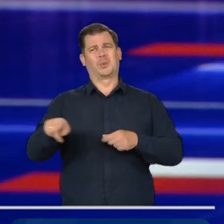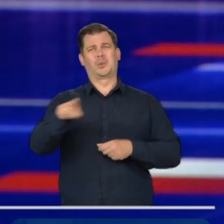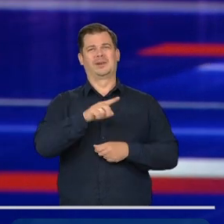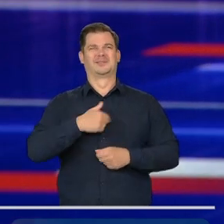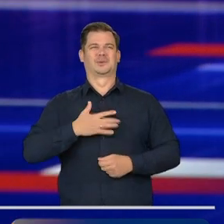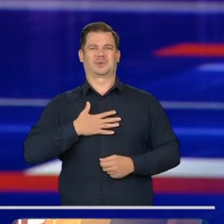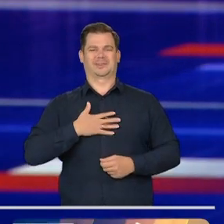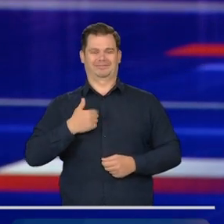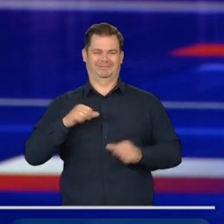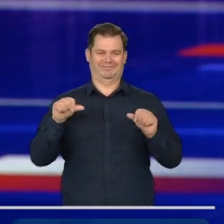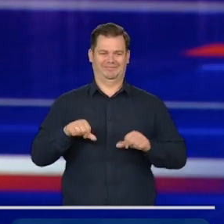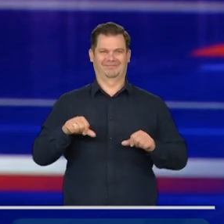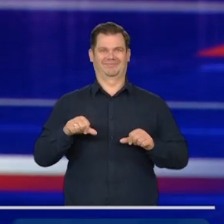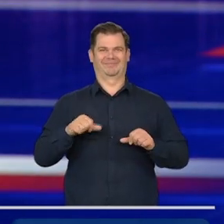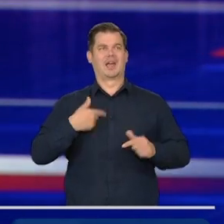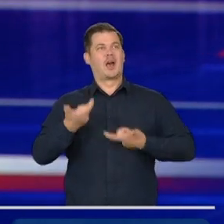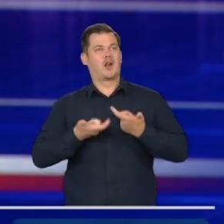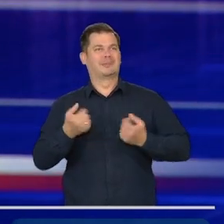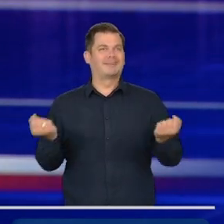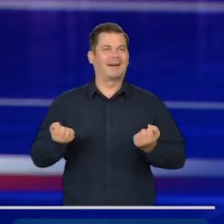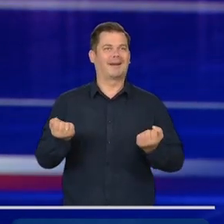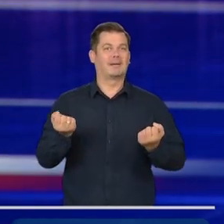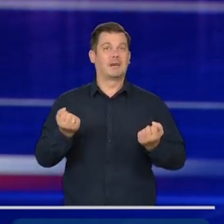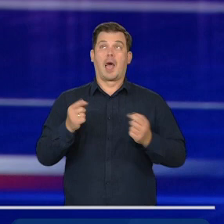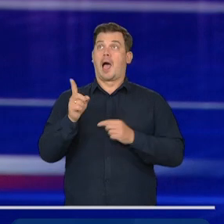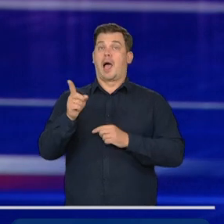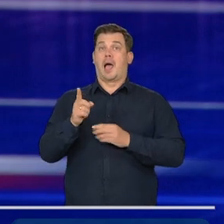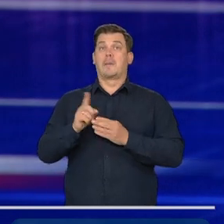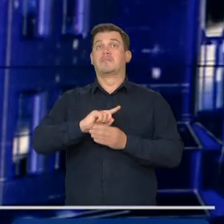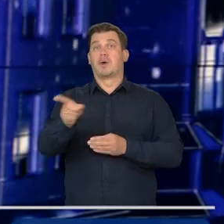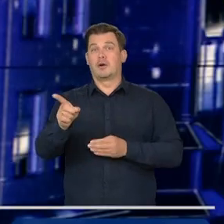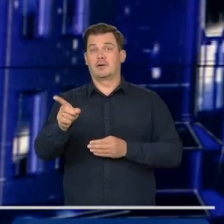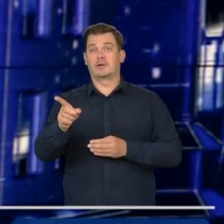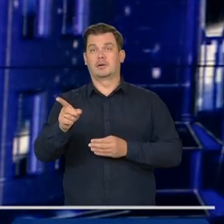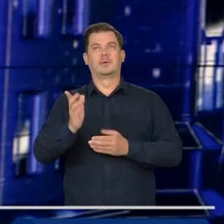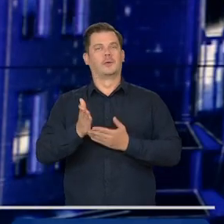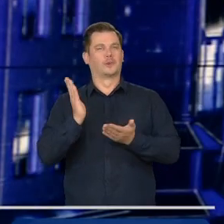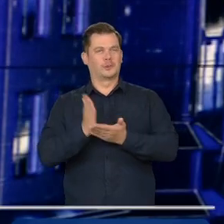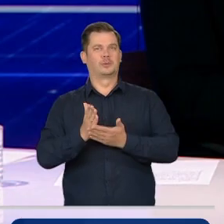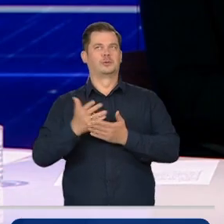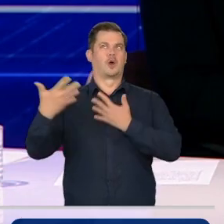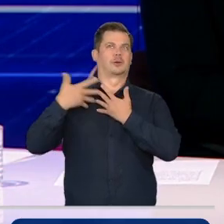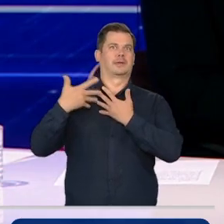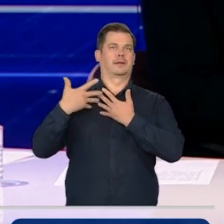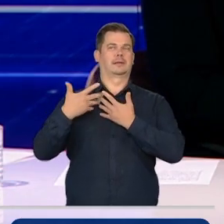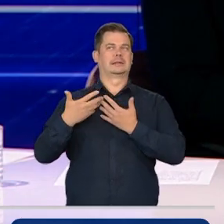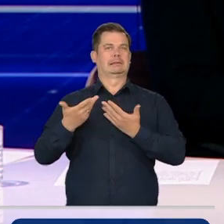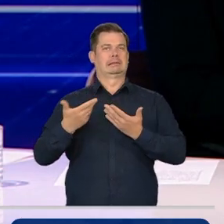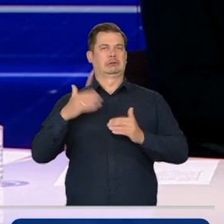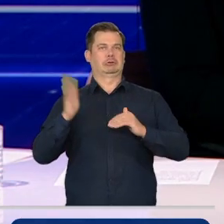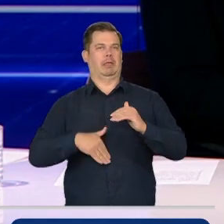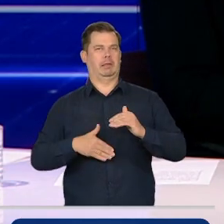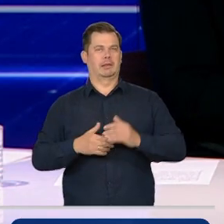że no tutaj robimy, co robimy, a dopiero tam, po tamtej stronie, będziemy ocenieni.